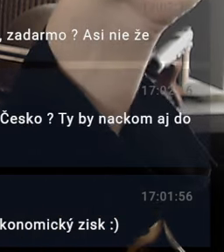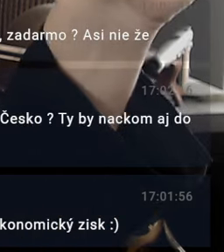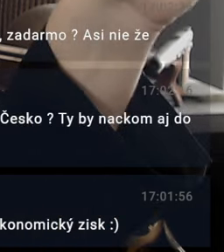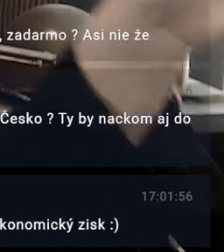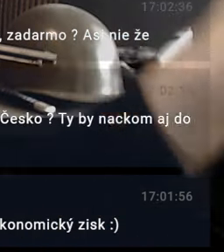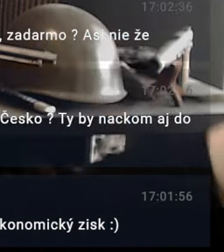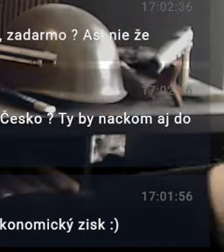a